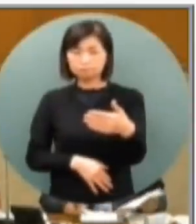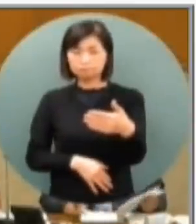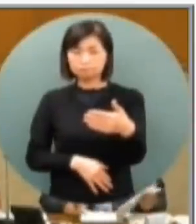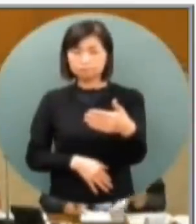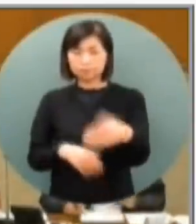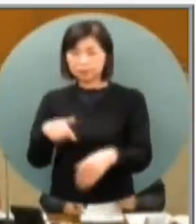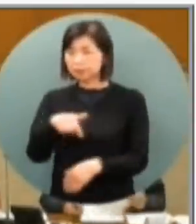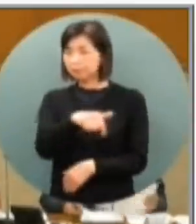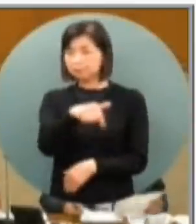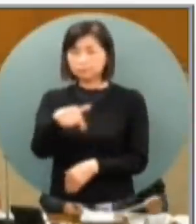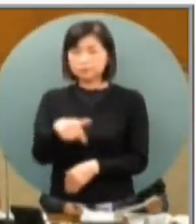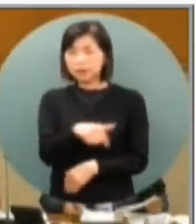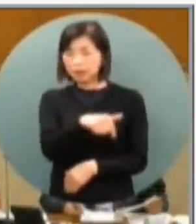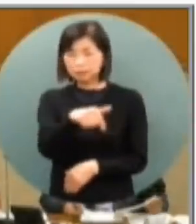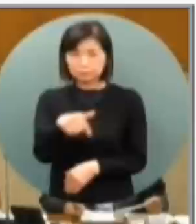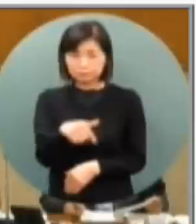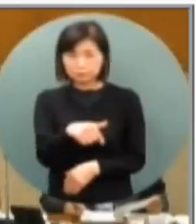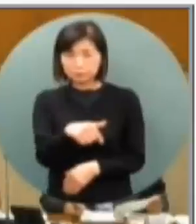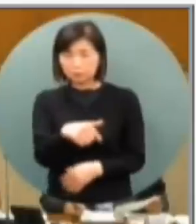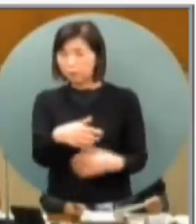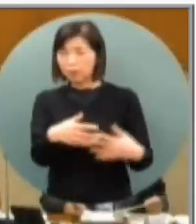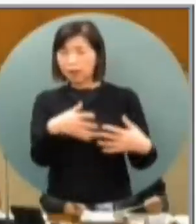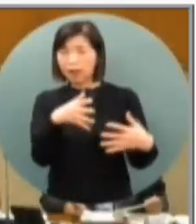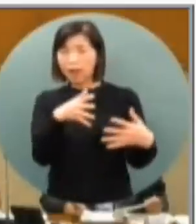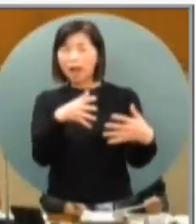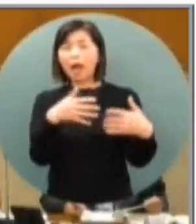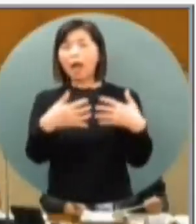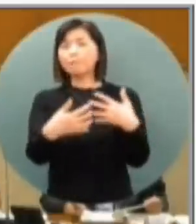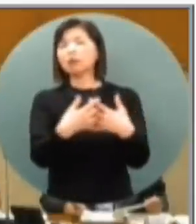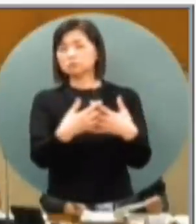を暴く行為を行っており、